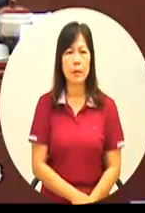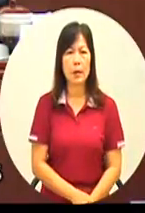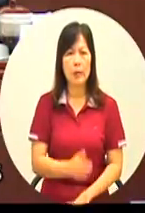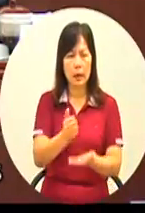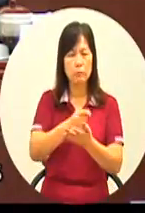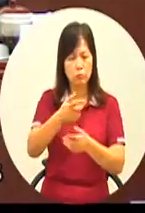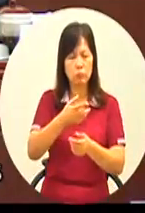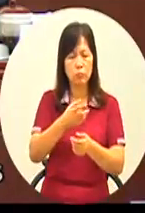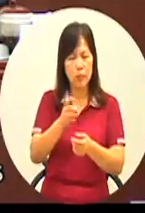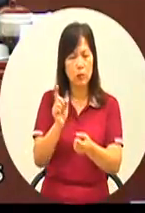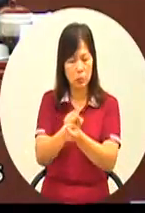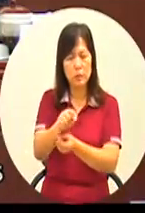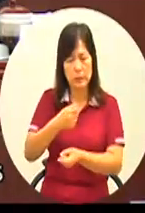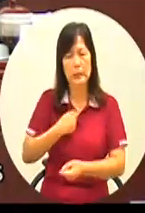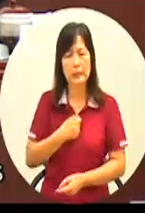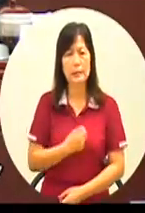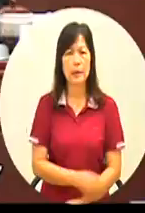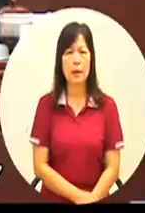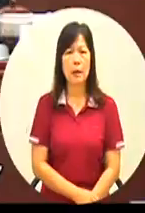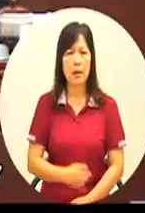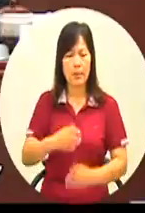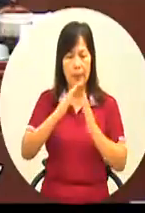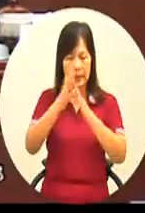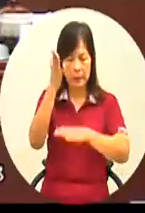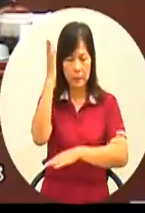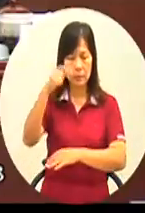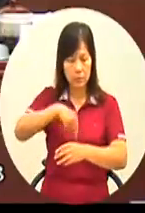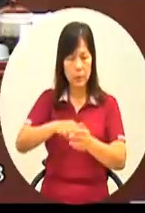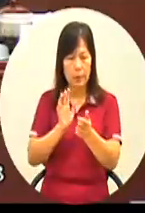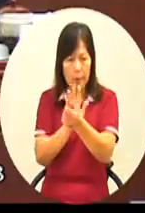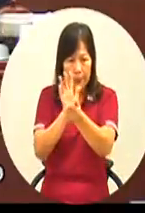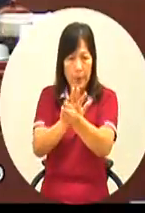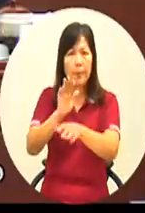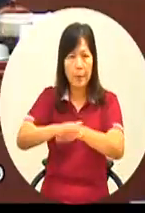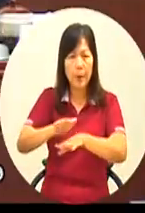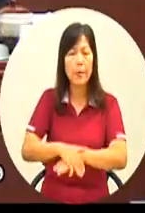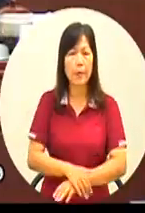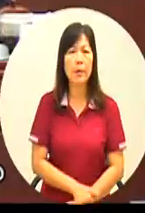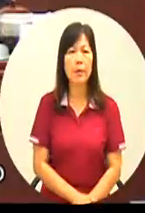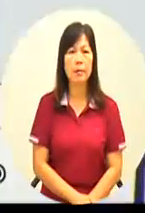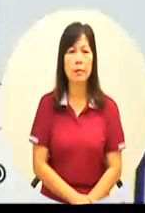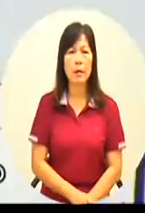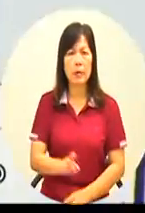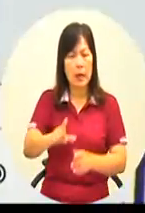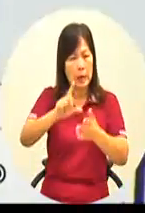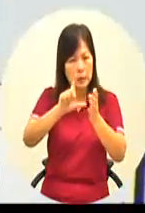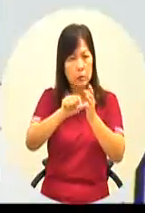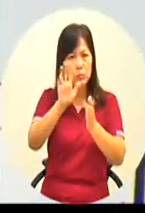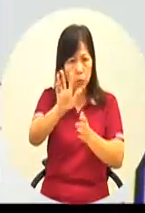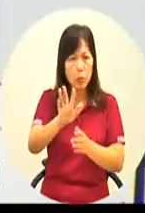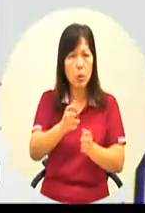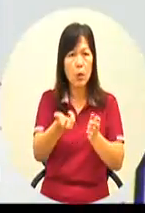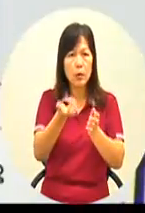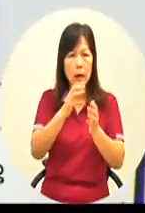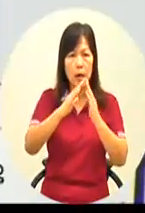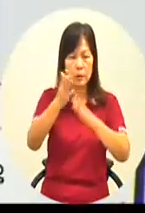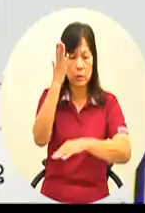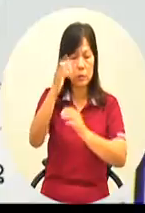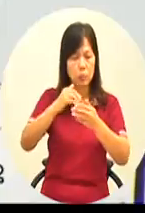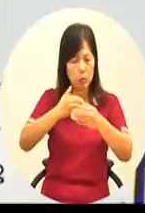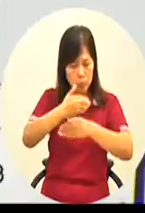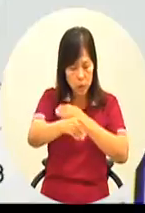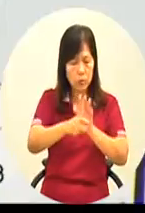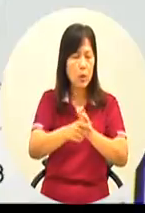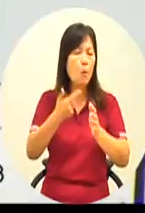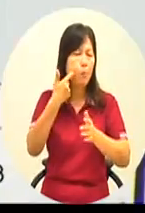员能够了解。但是我们在府内的部分，我们大概会进行。 好，所以刚才局长已经有一个时间出来，就是说府内的程序大概半